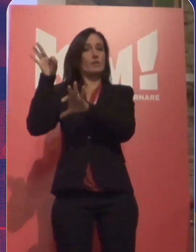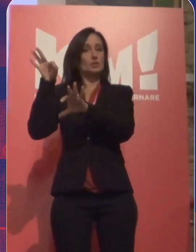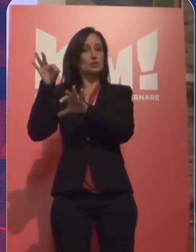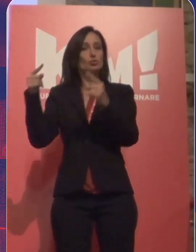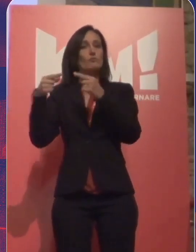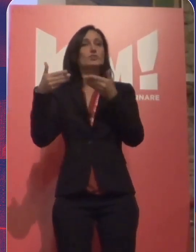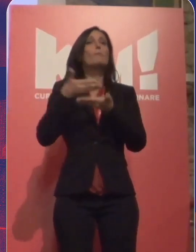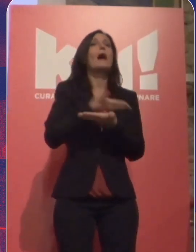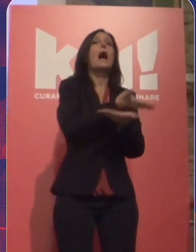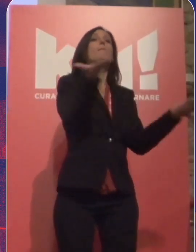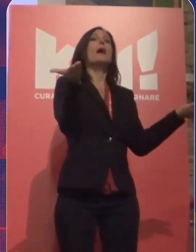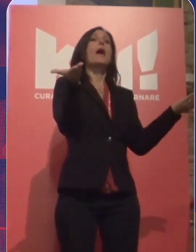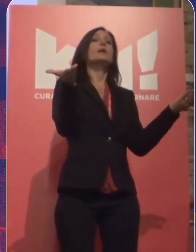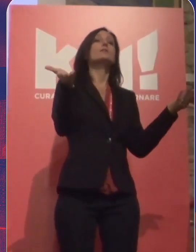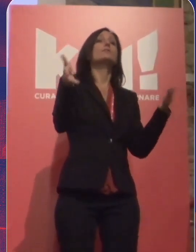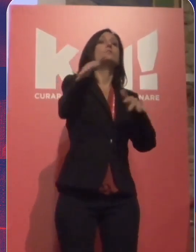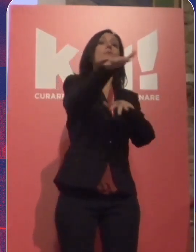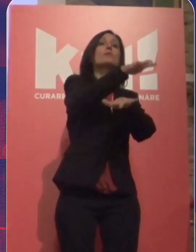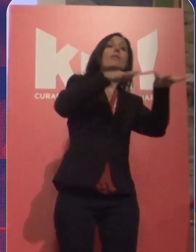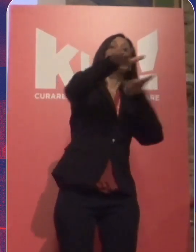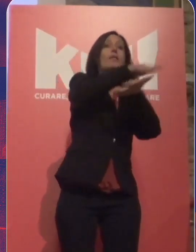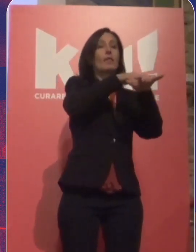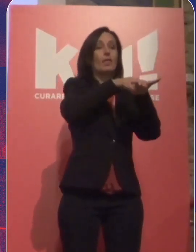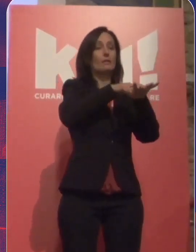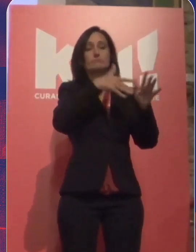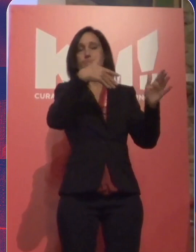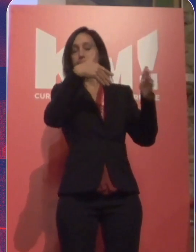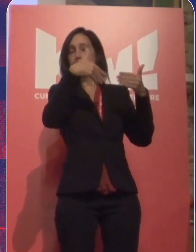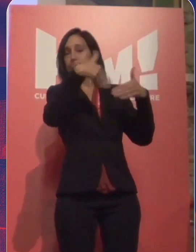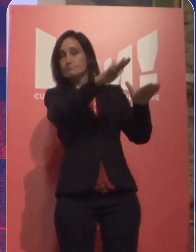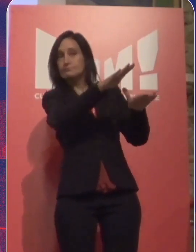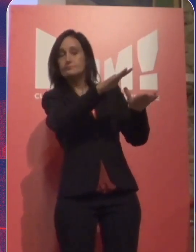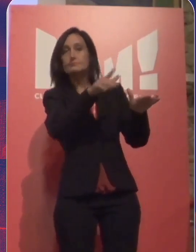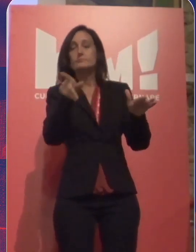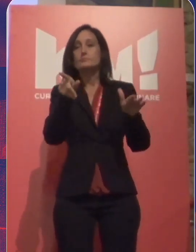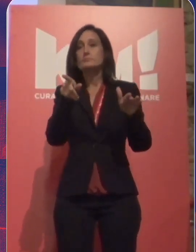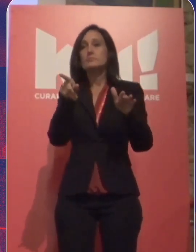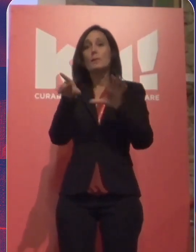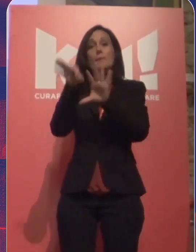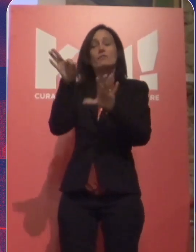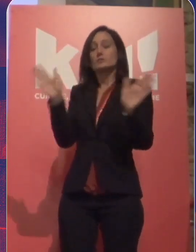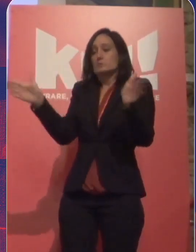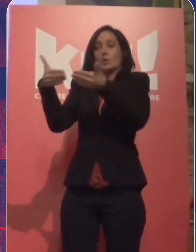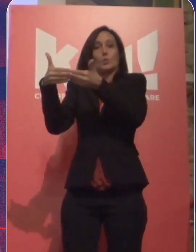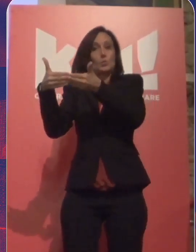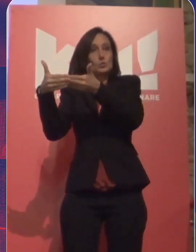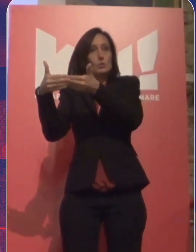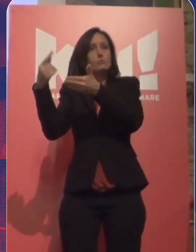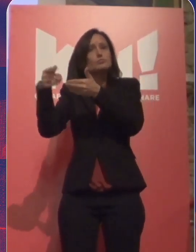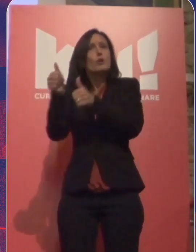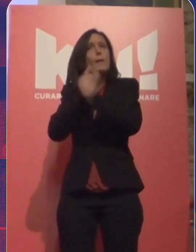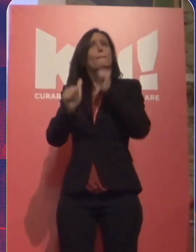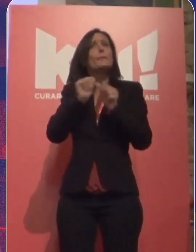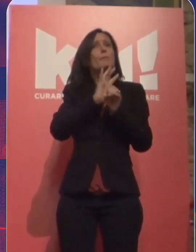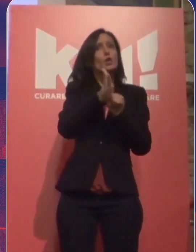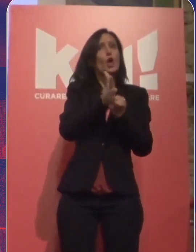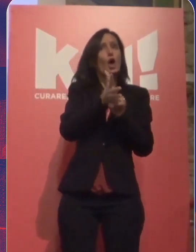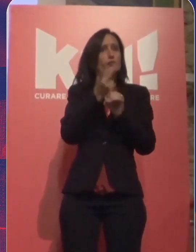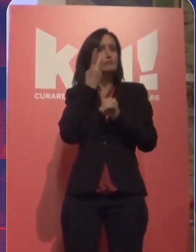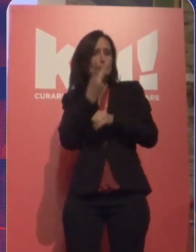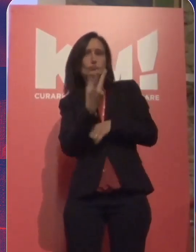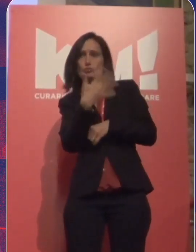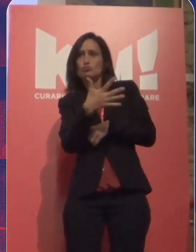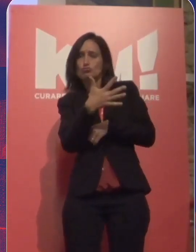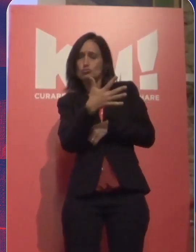all'aperto era qualcosa che noi clinicamente vedevamo prima del copit e col covit